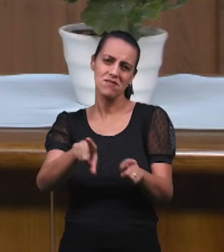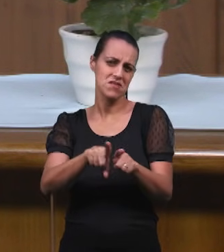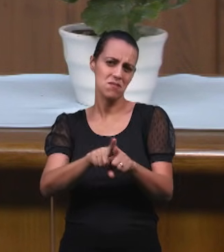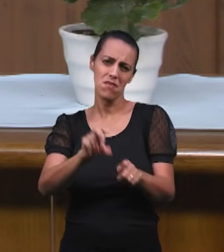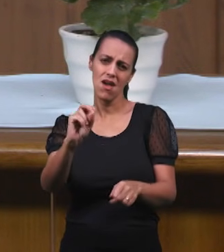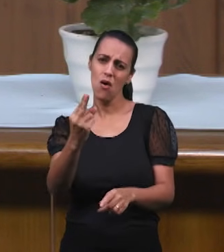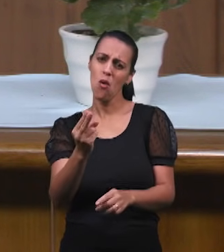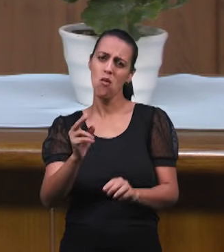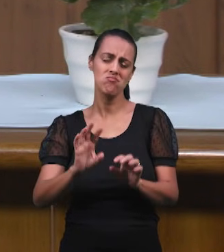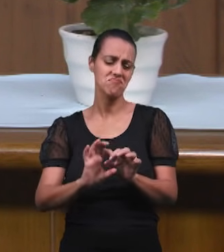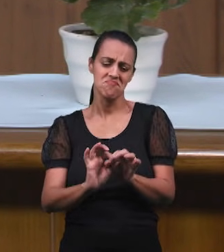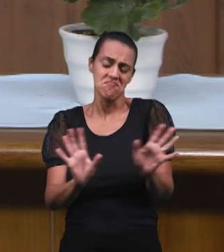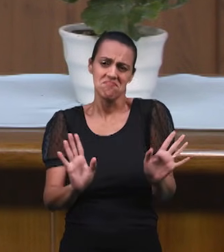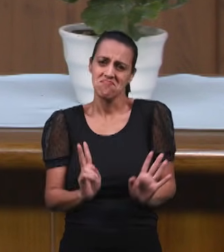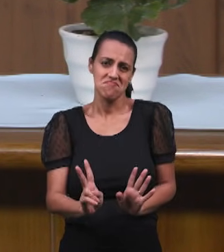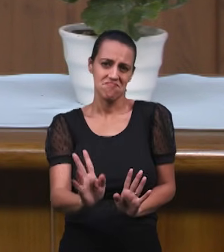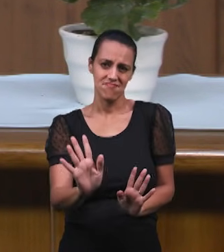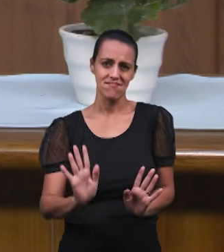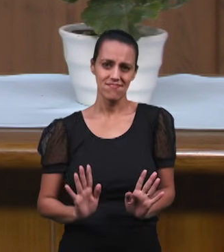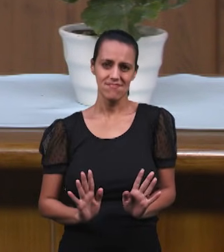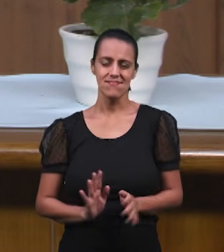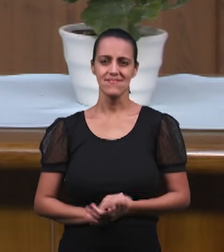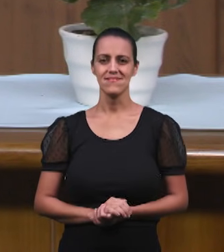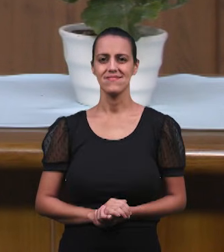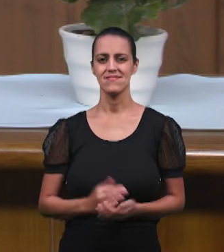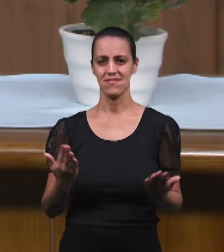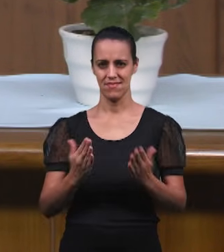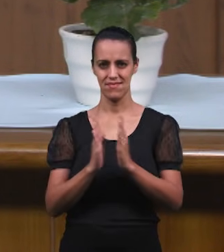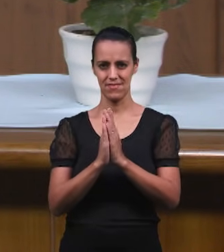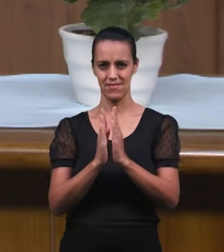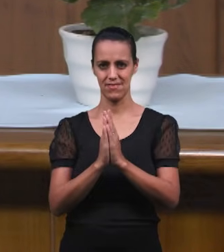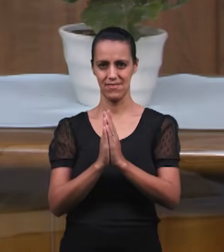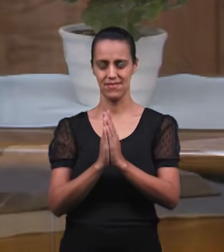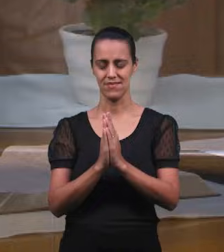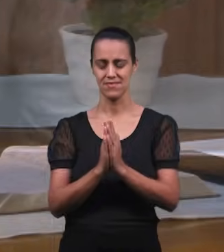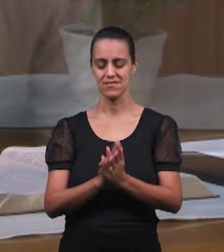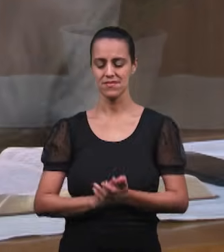c'est long, c'est mieux. Nous allons prier au Seigneur.